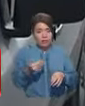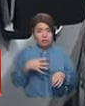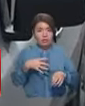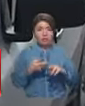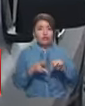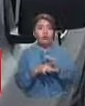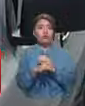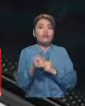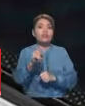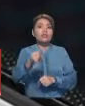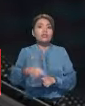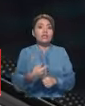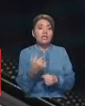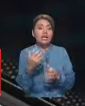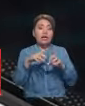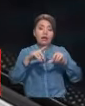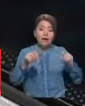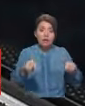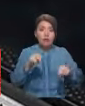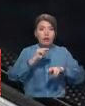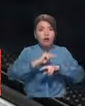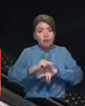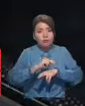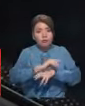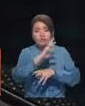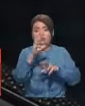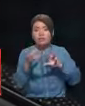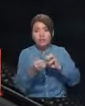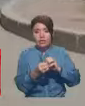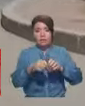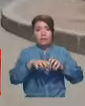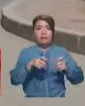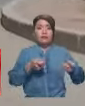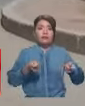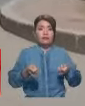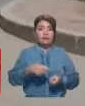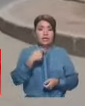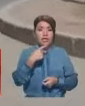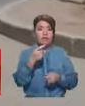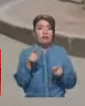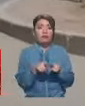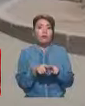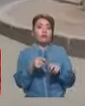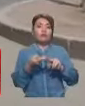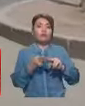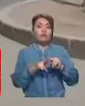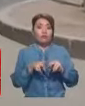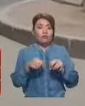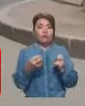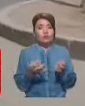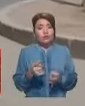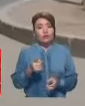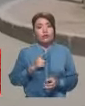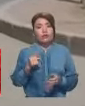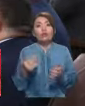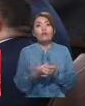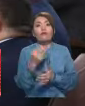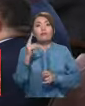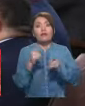снижения требований к автошколам и обучению, в целом, считают в правительстве. Похоже, в этом вопросе стоит ожидать новых